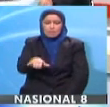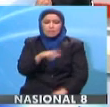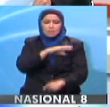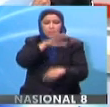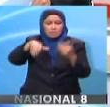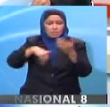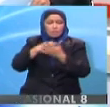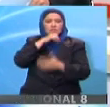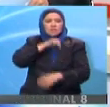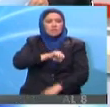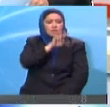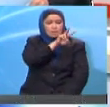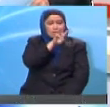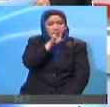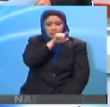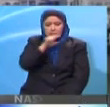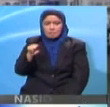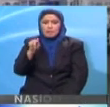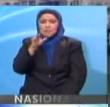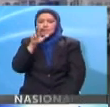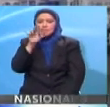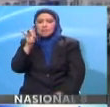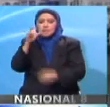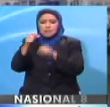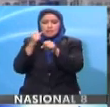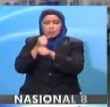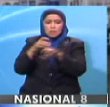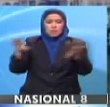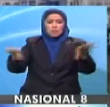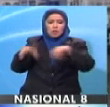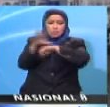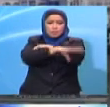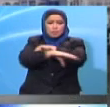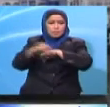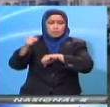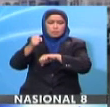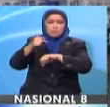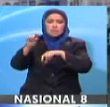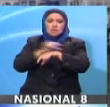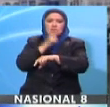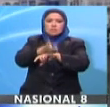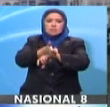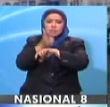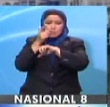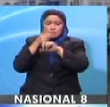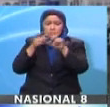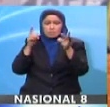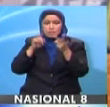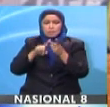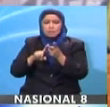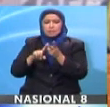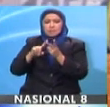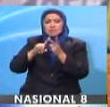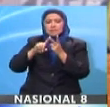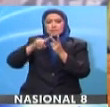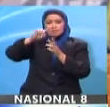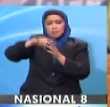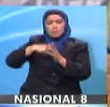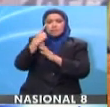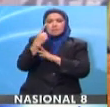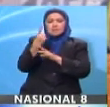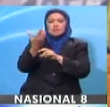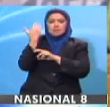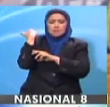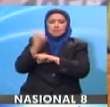hingga 48 tahun itu didakwa melakukan rompakan bersenjata di perairan pengerang 29 Januari lalu kapal